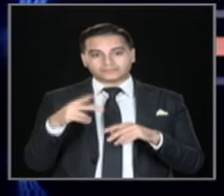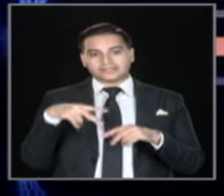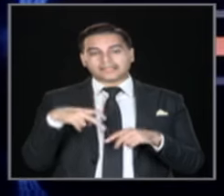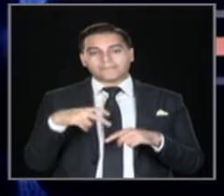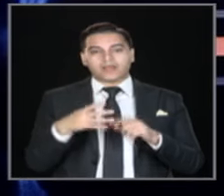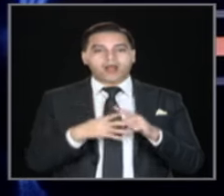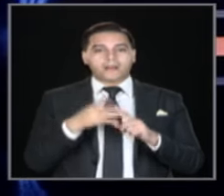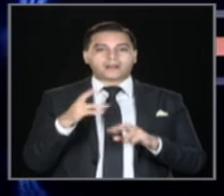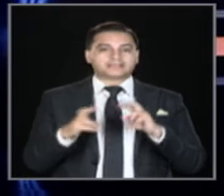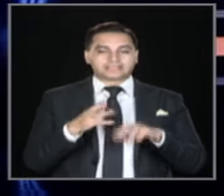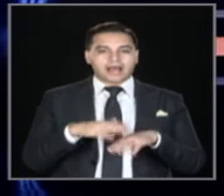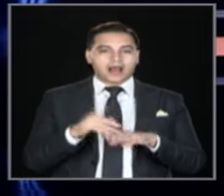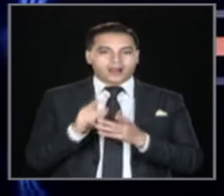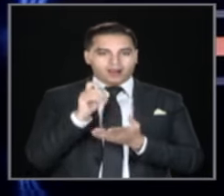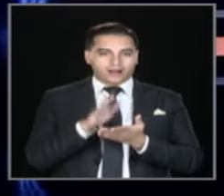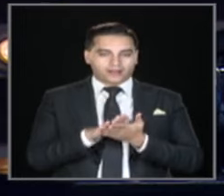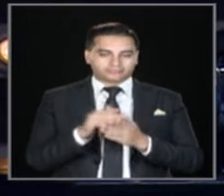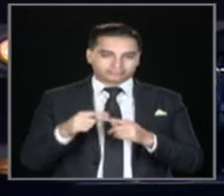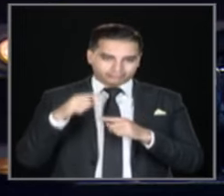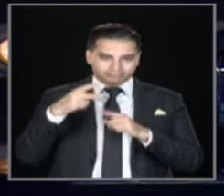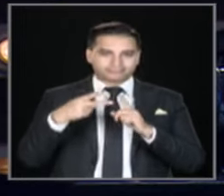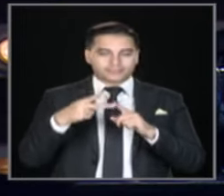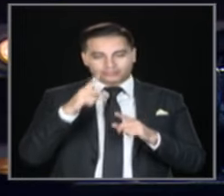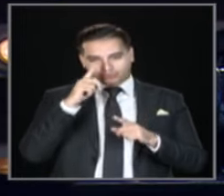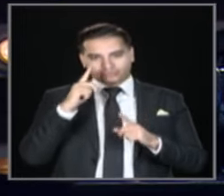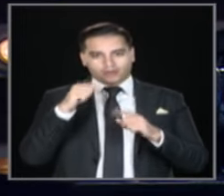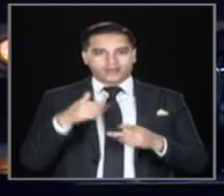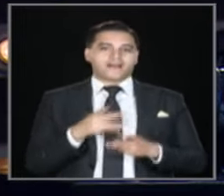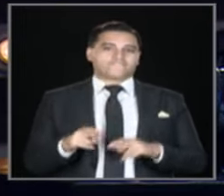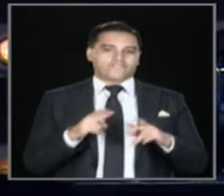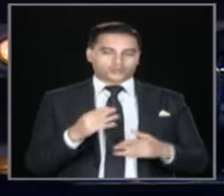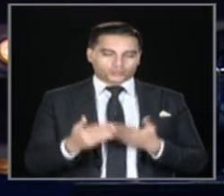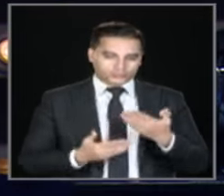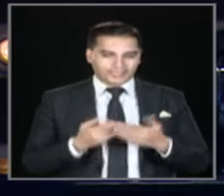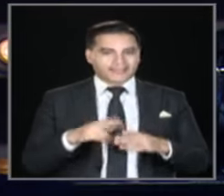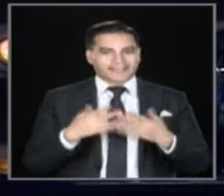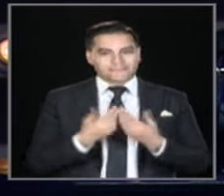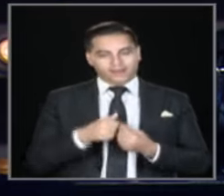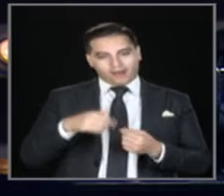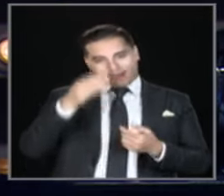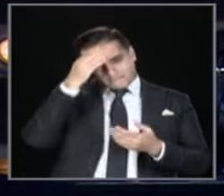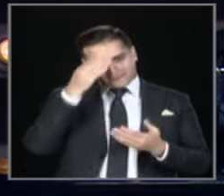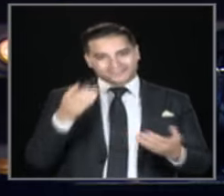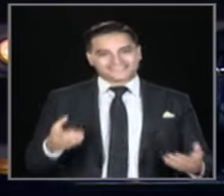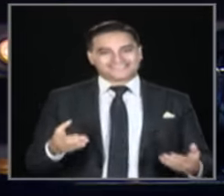نقطه هنخرج فاصل وهنرجع مره تانيه مع اخر فقره فقره عجره الحظ